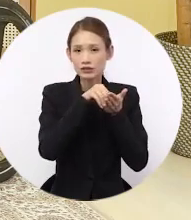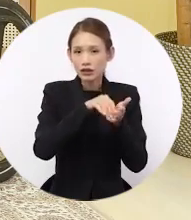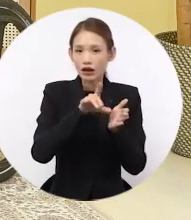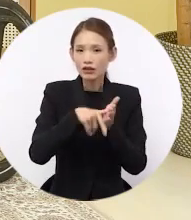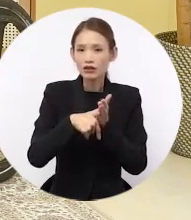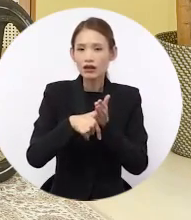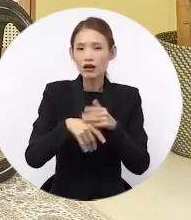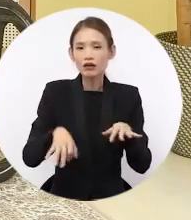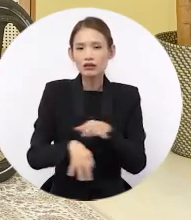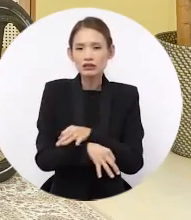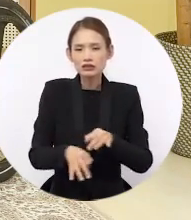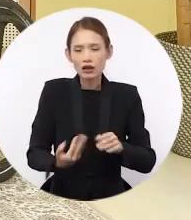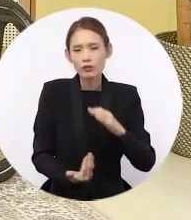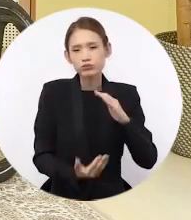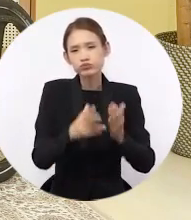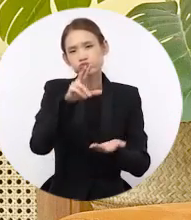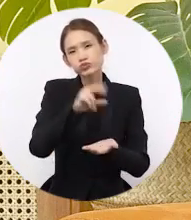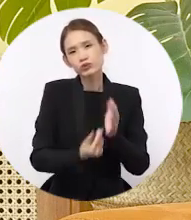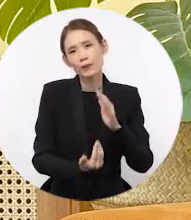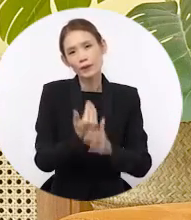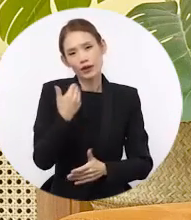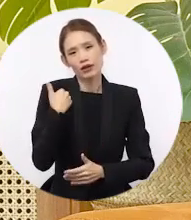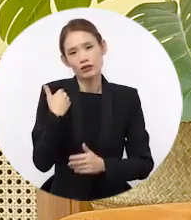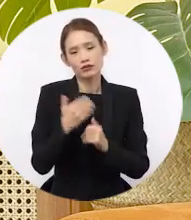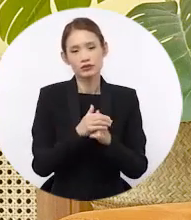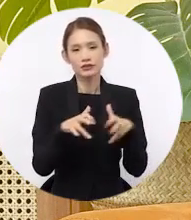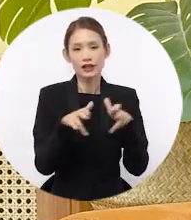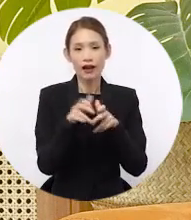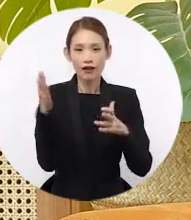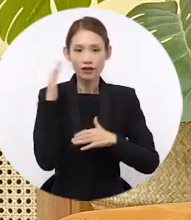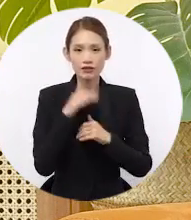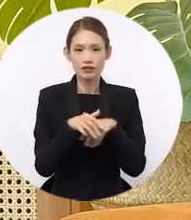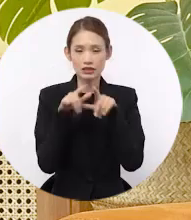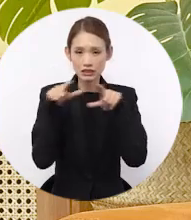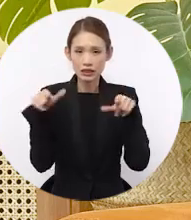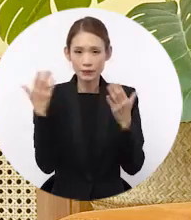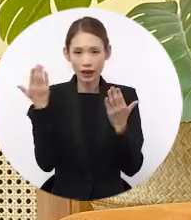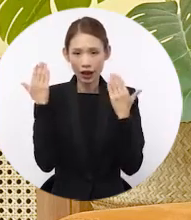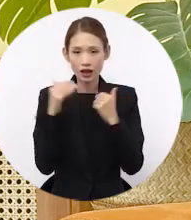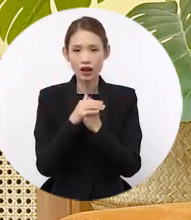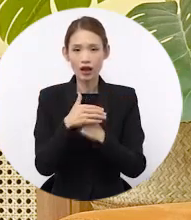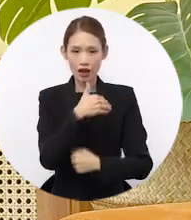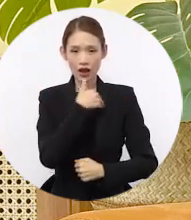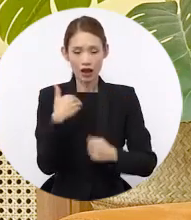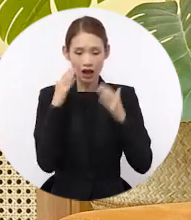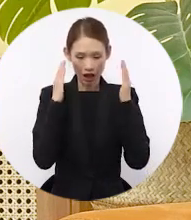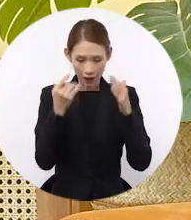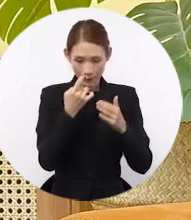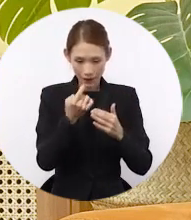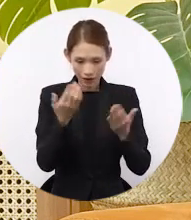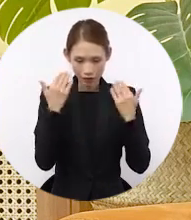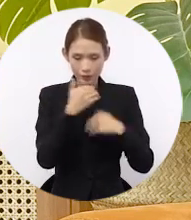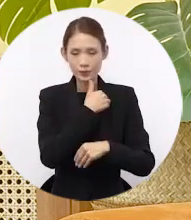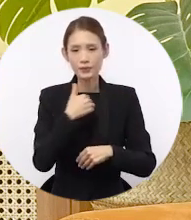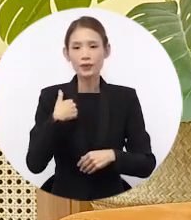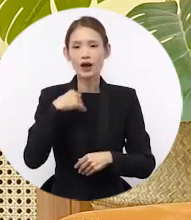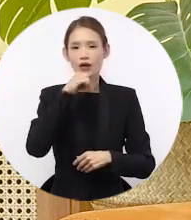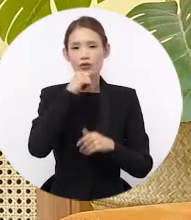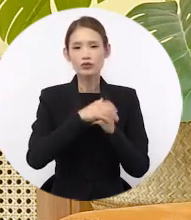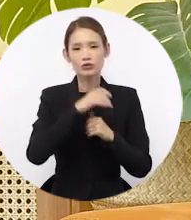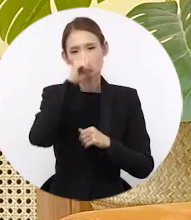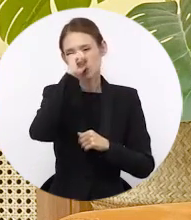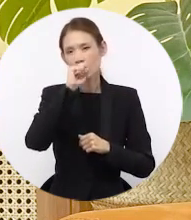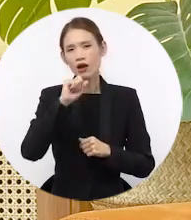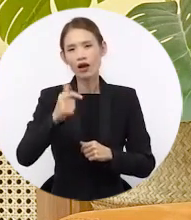그랬을 때 약간 생길 수 있는 부작용이 또 있지 않을까. 실제로 또 장애 학생의 일반 학교 학업 만족도, 학교 만족도를 조사해보면 실제로